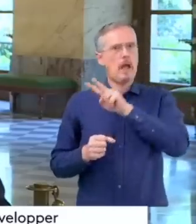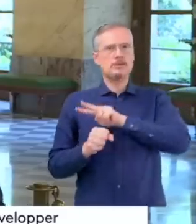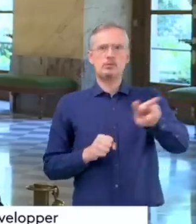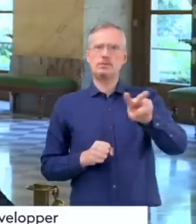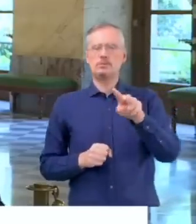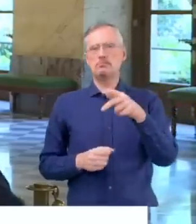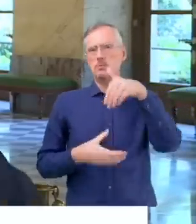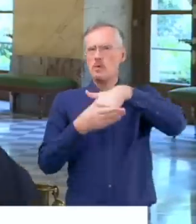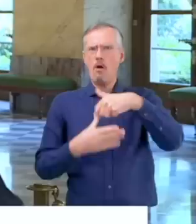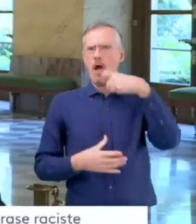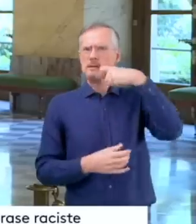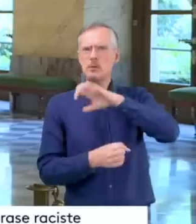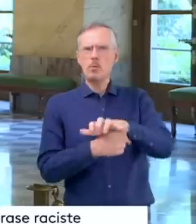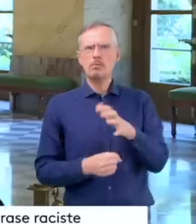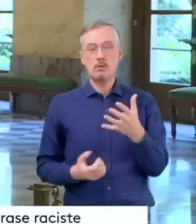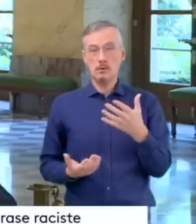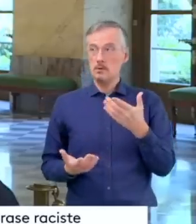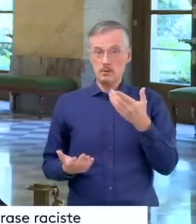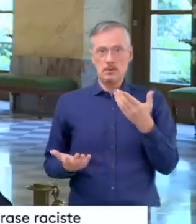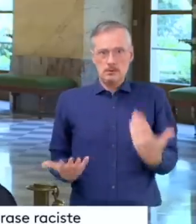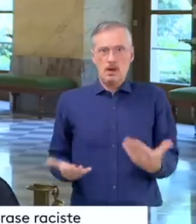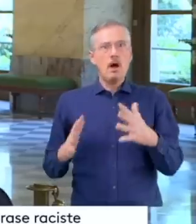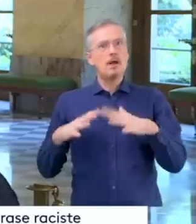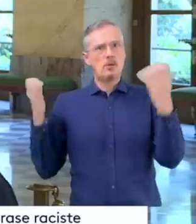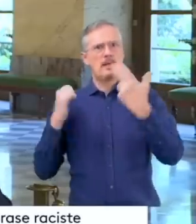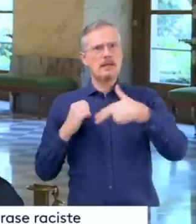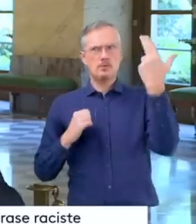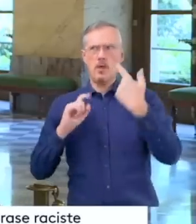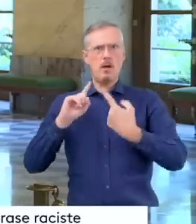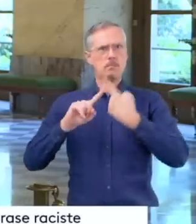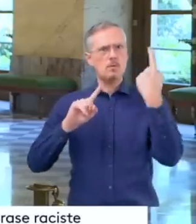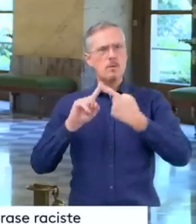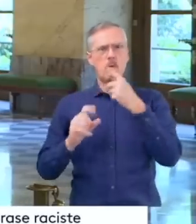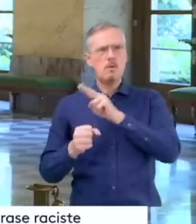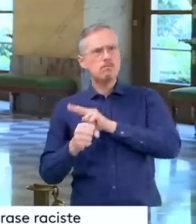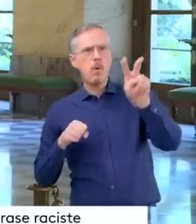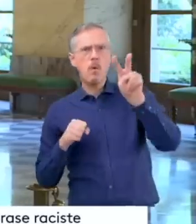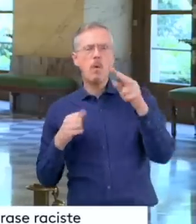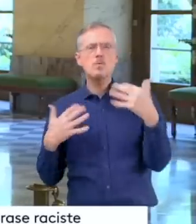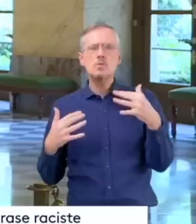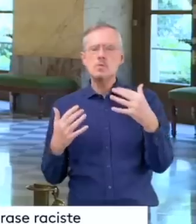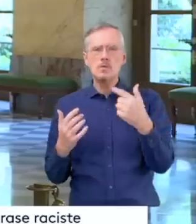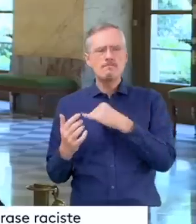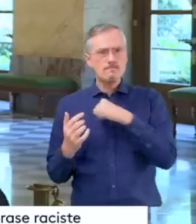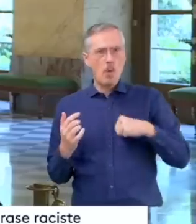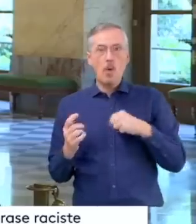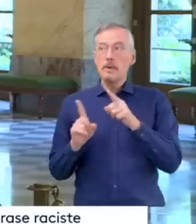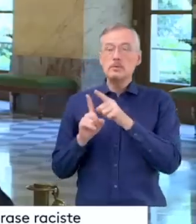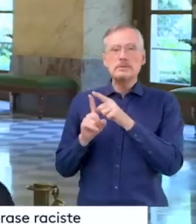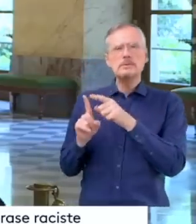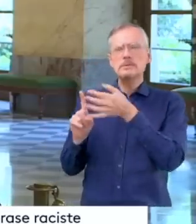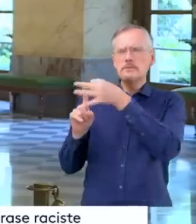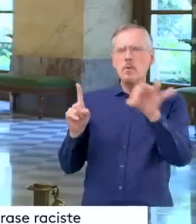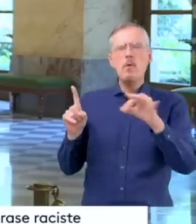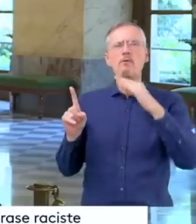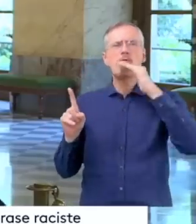l'Assemblée nationale doit être prise très au sérieux, parce que, précisément, ça donne bien le ton qui était celui de ce député du Rassemblement national à ce moment-là. Mais quand bien même,